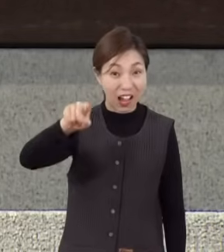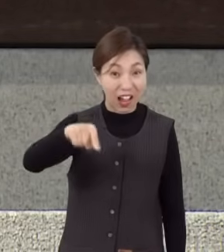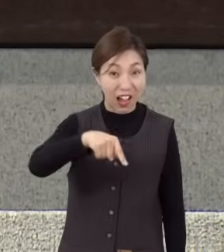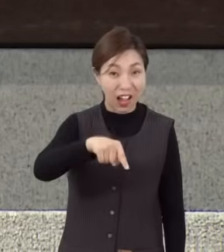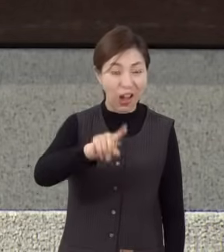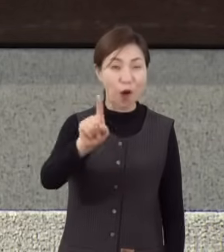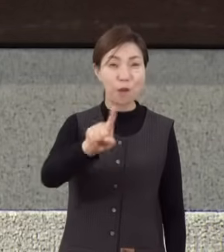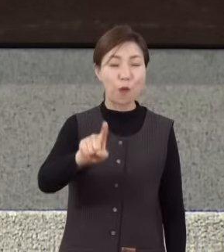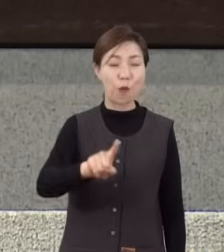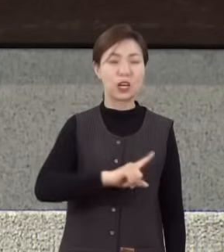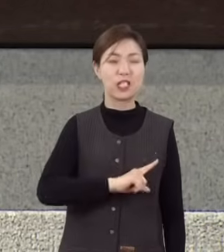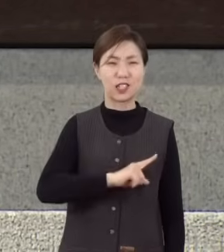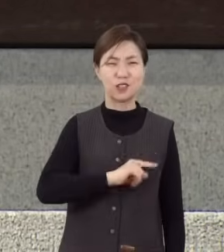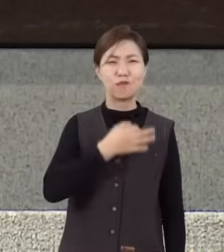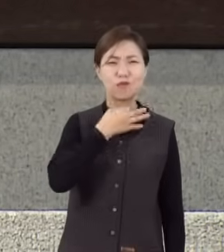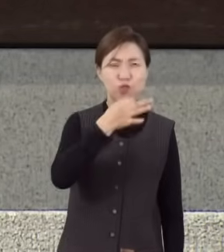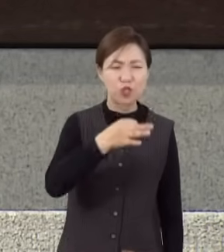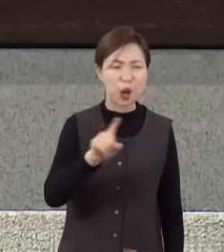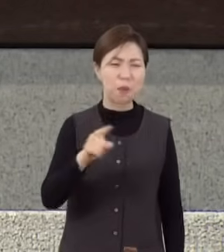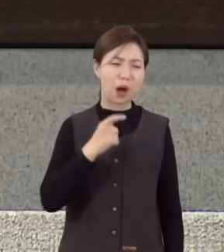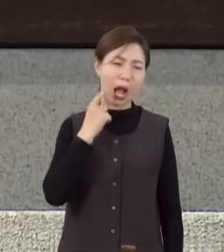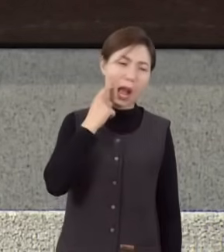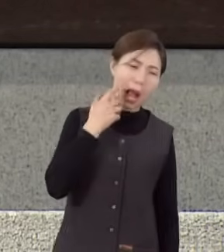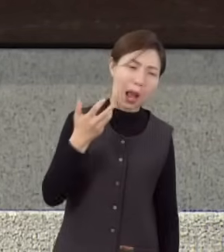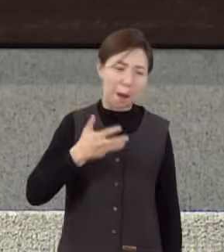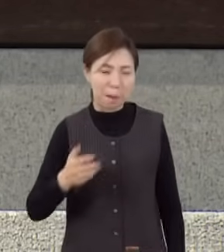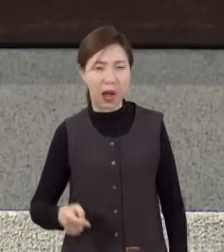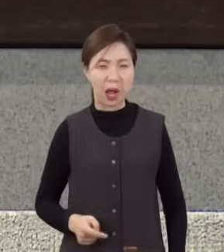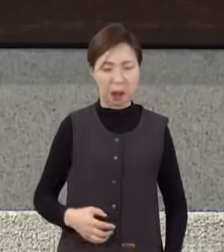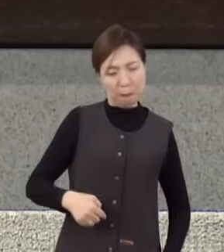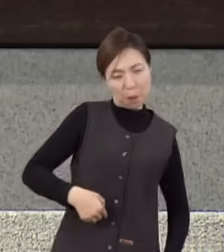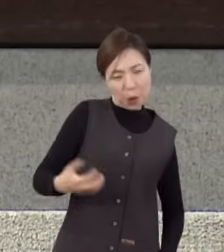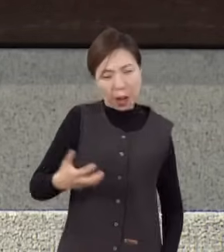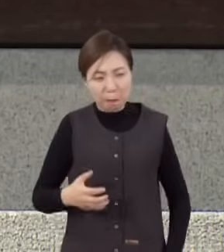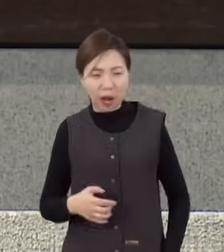두통, 치통, 모모통 할 때 사리돈이 아니라 예?